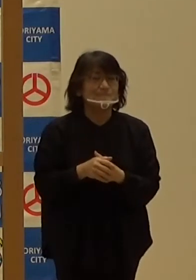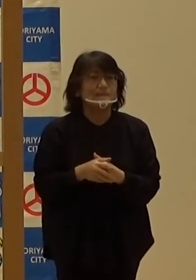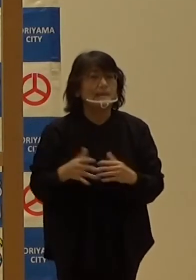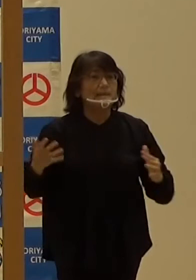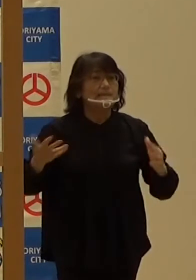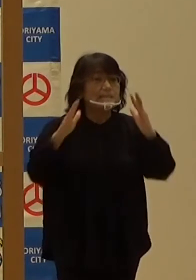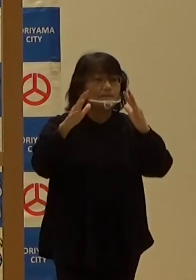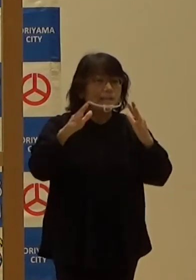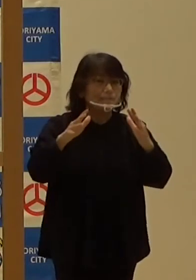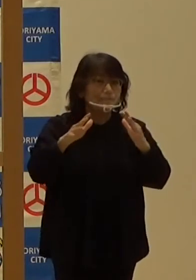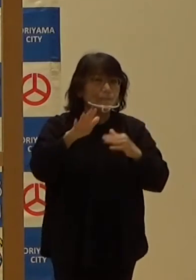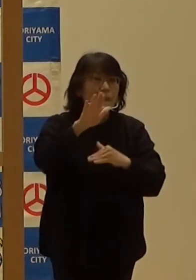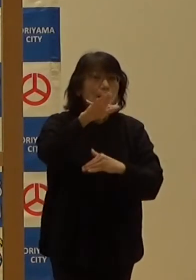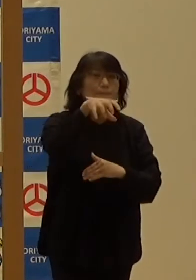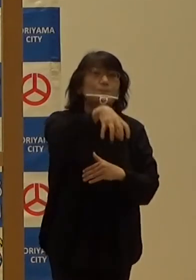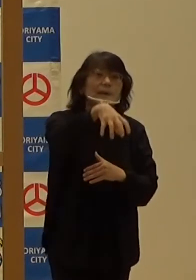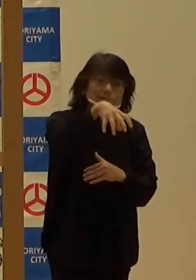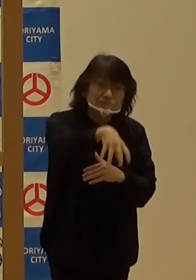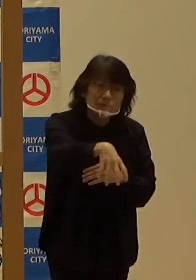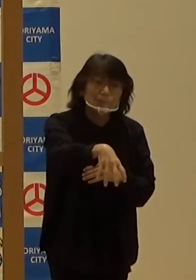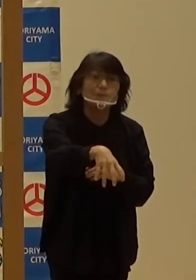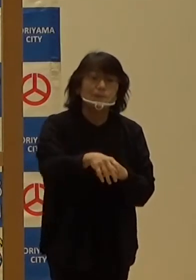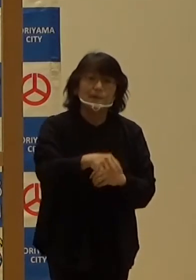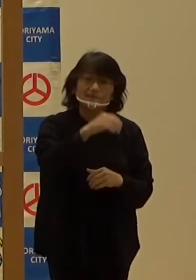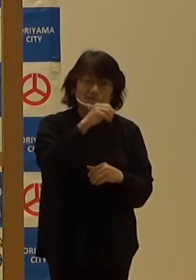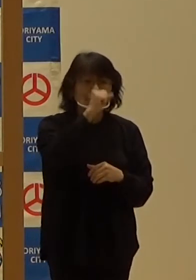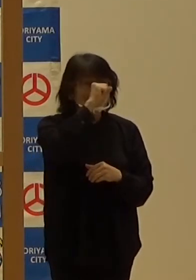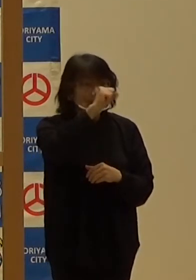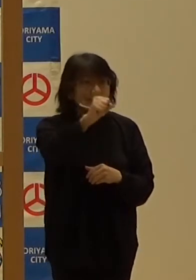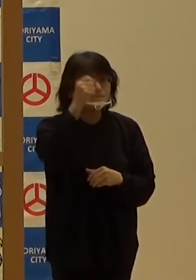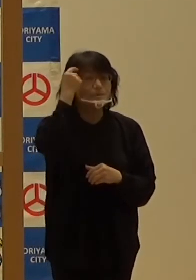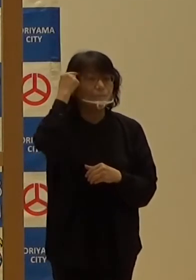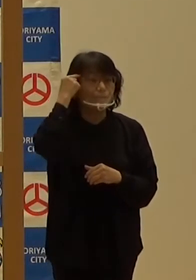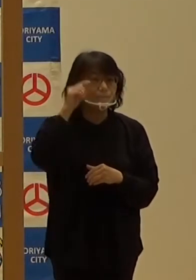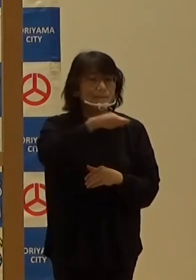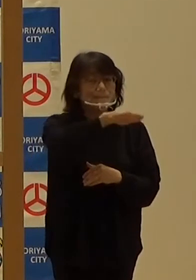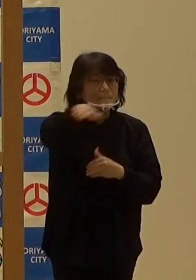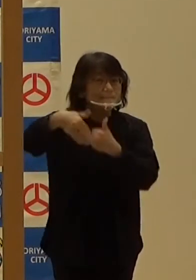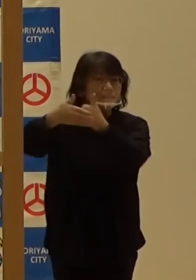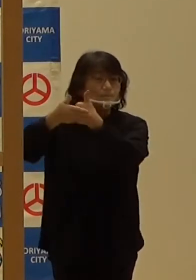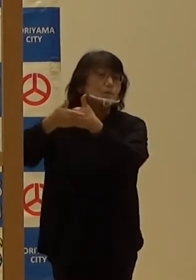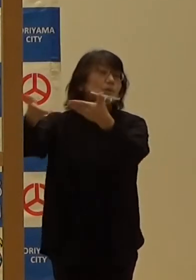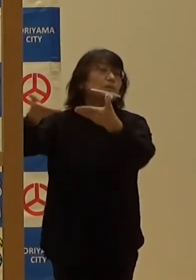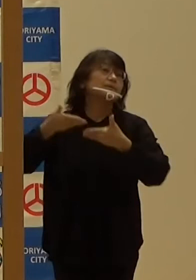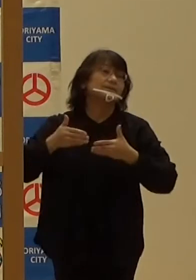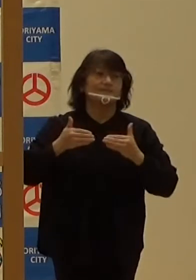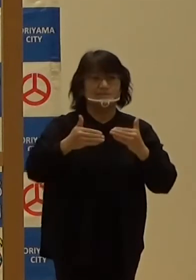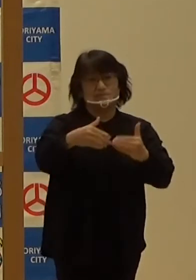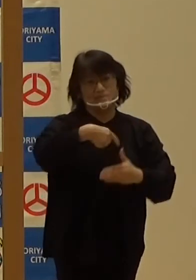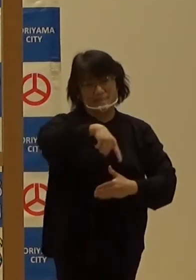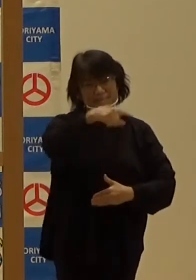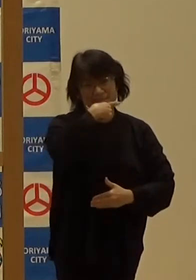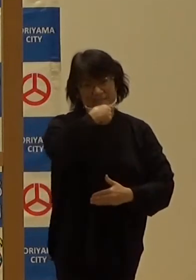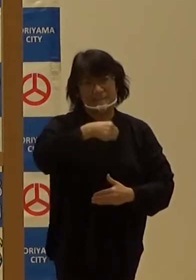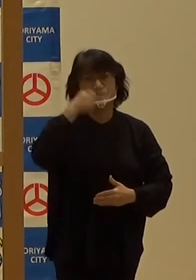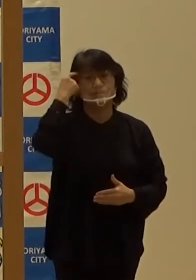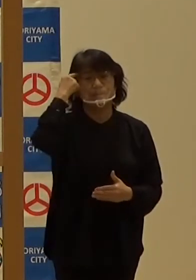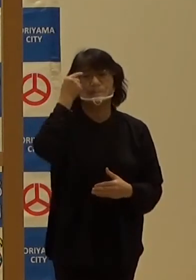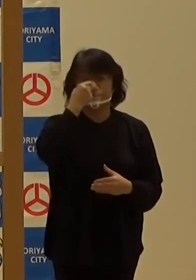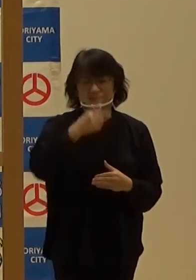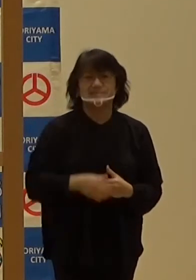はりそういう方々が非常にいいことだと思いますので、そういう方々の協力いながら進めていければなというふうに考えております。以上です。